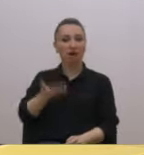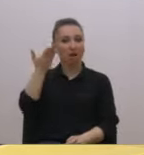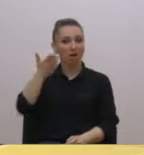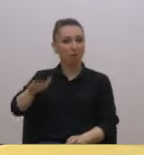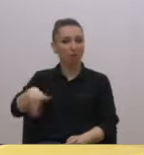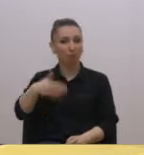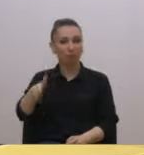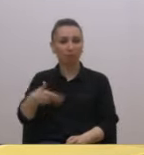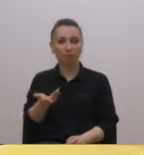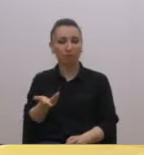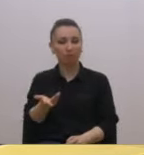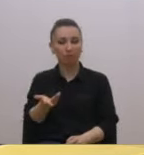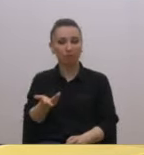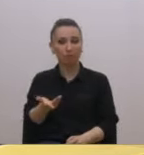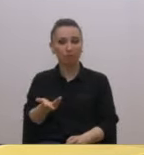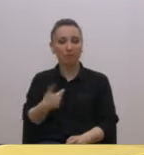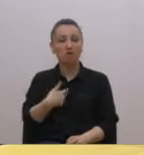ის